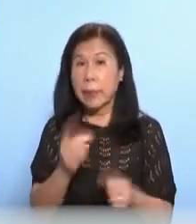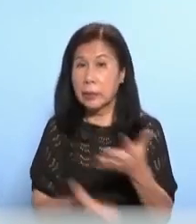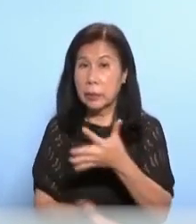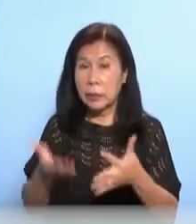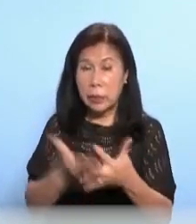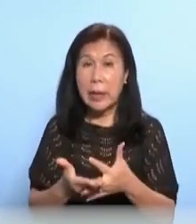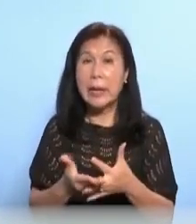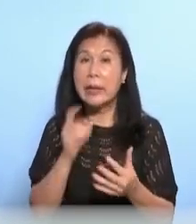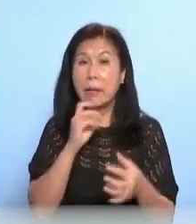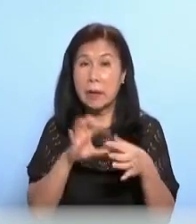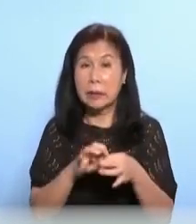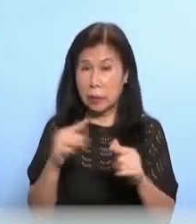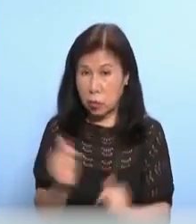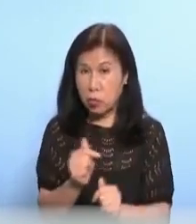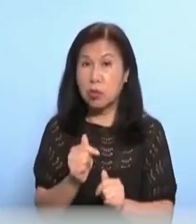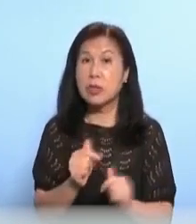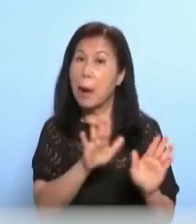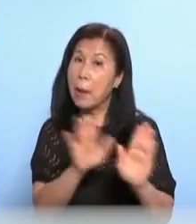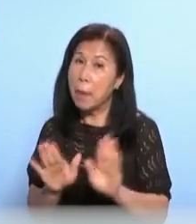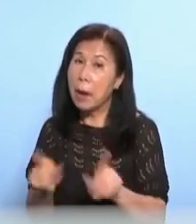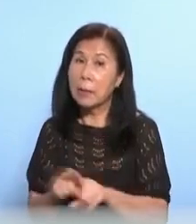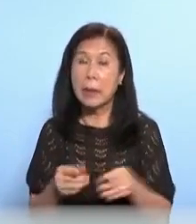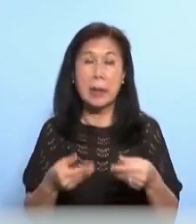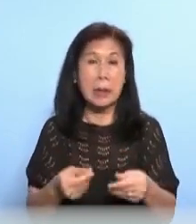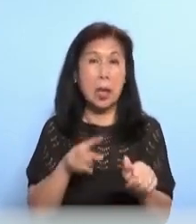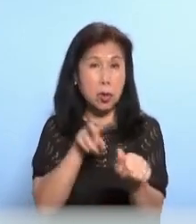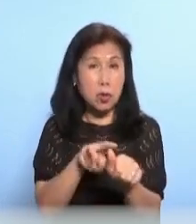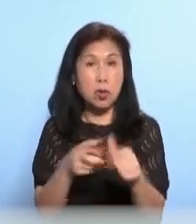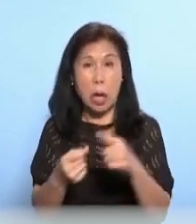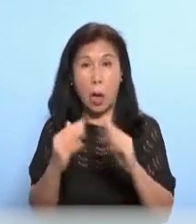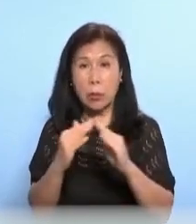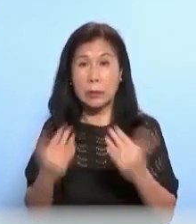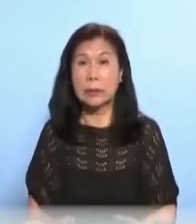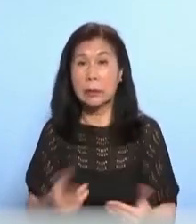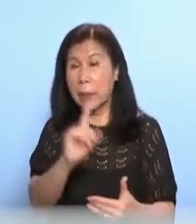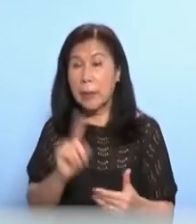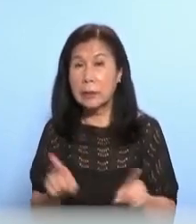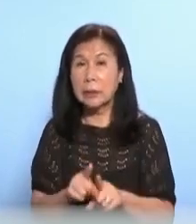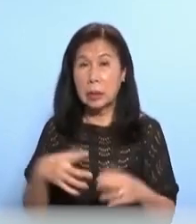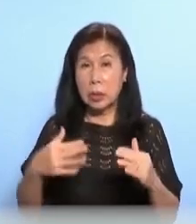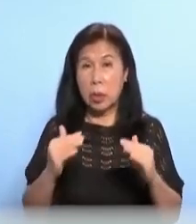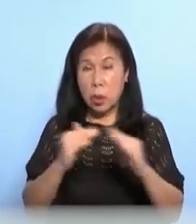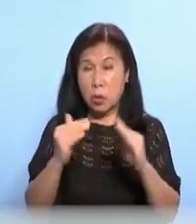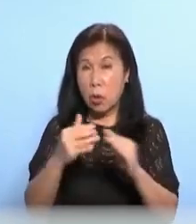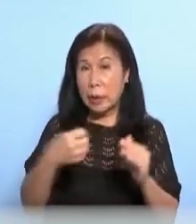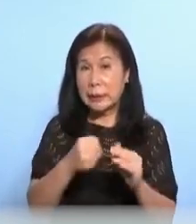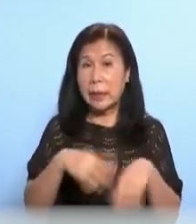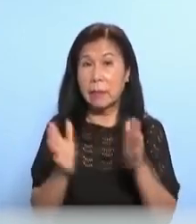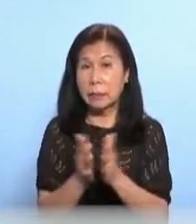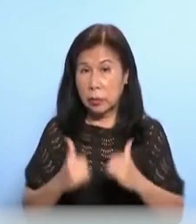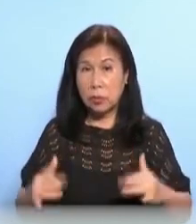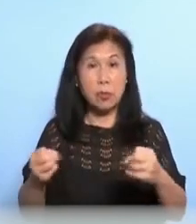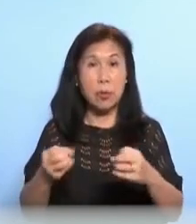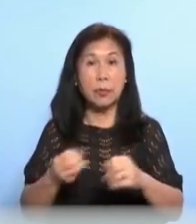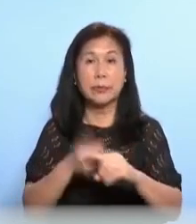供相應嘅完善配套俾市民啊？或者物管公司啊，或者咧係同一啲業主有充分嘅討論咧，相